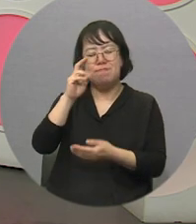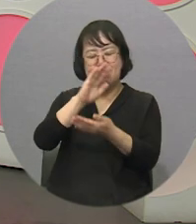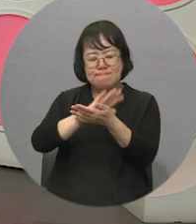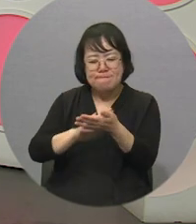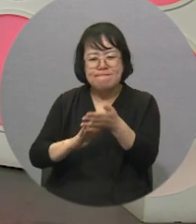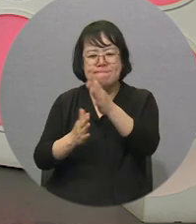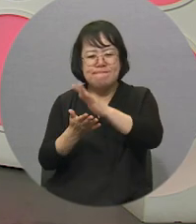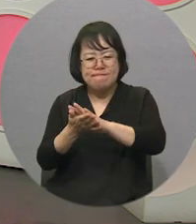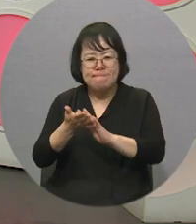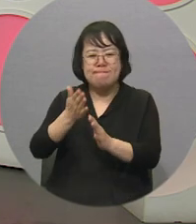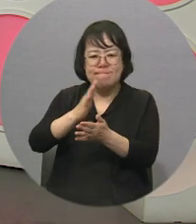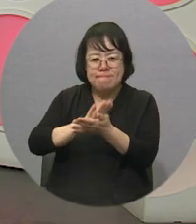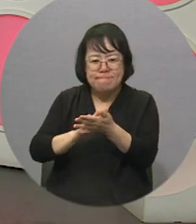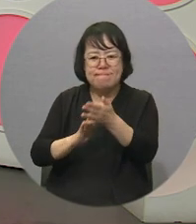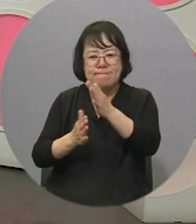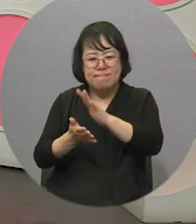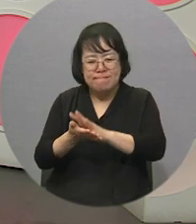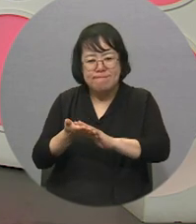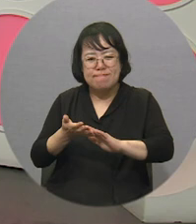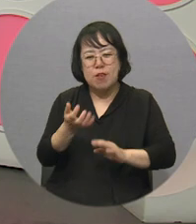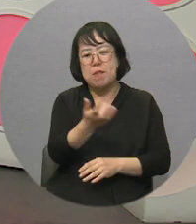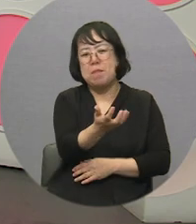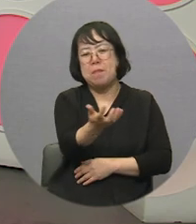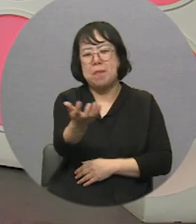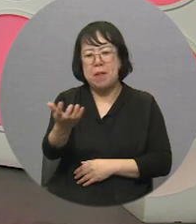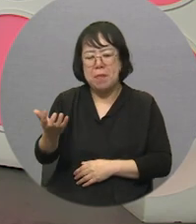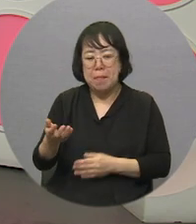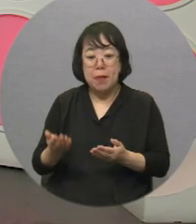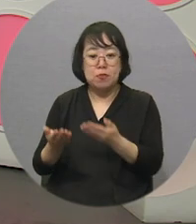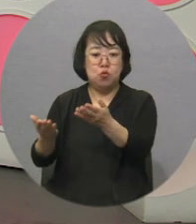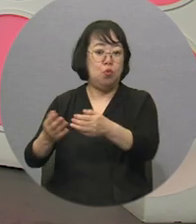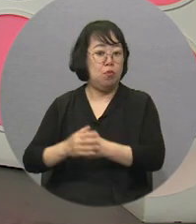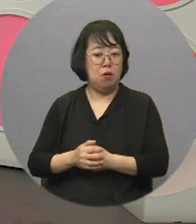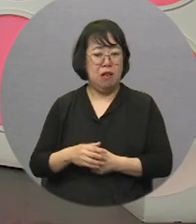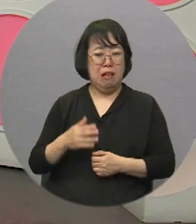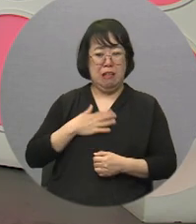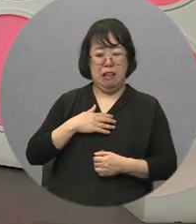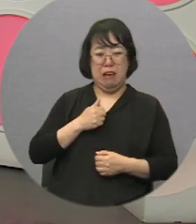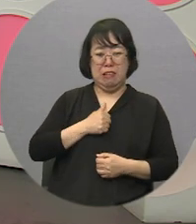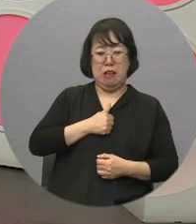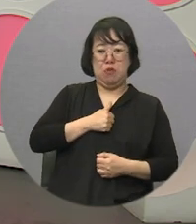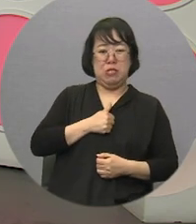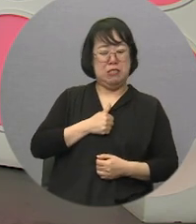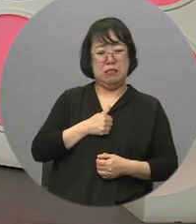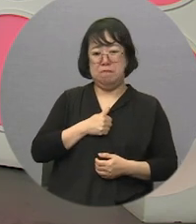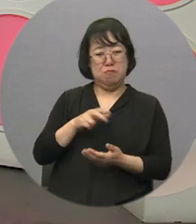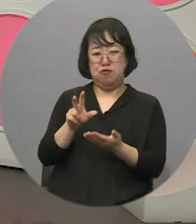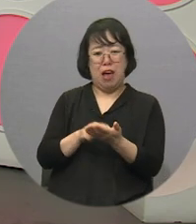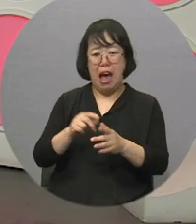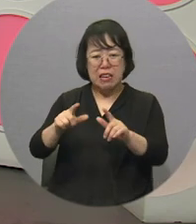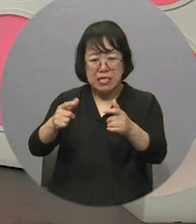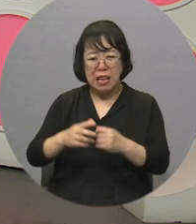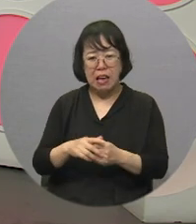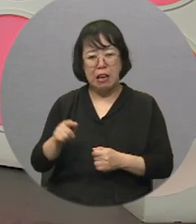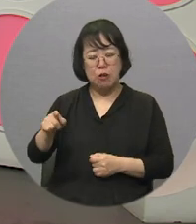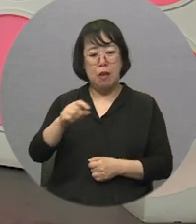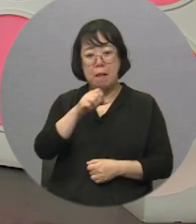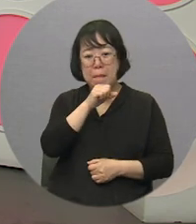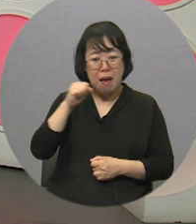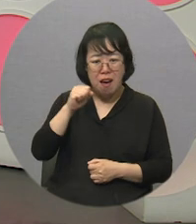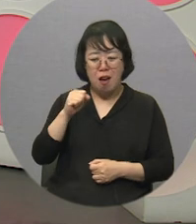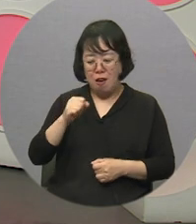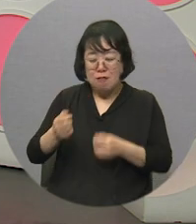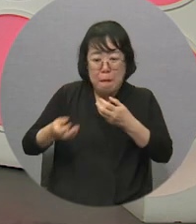진짜 입장을 바꿔서 나라면 자존심 상해서 수저도 안 될 텐데 야 우습게도 야 네 형부 아주 코 박고